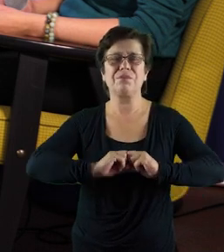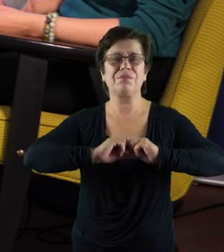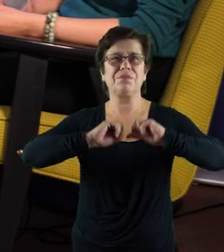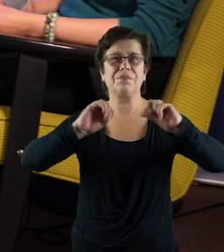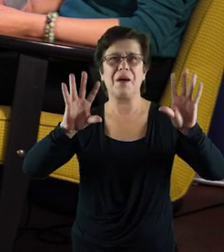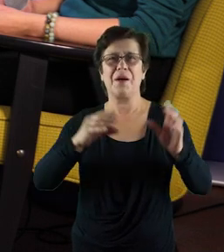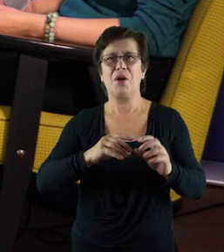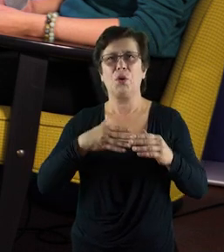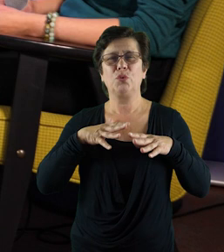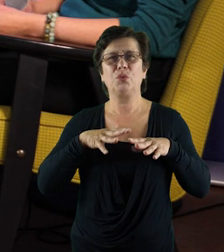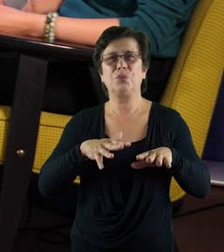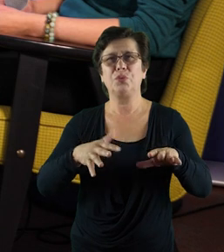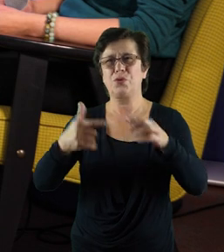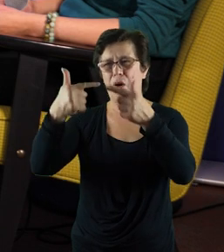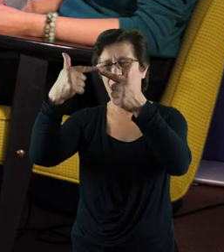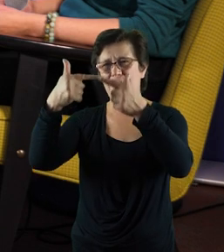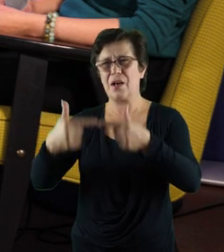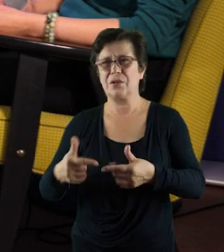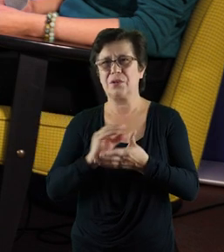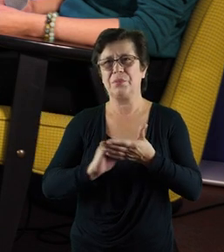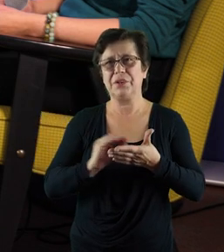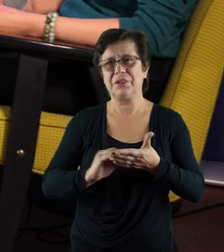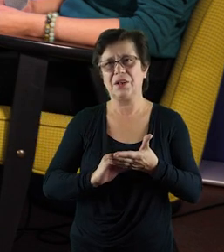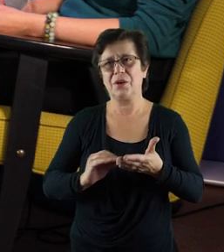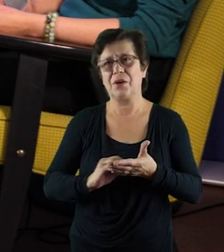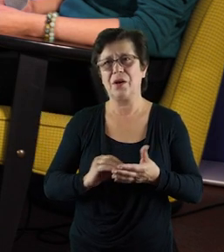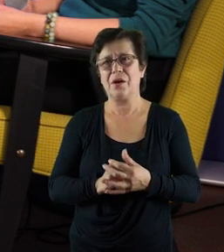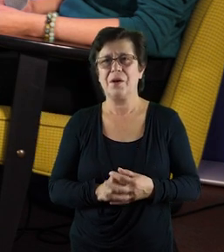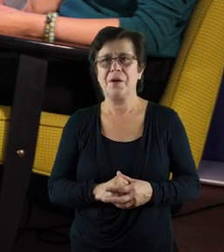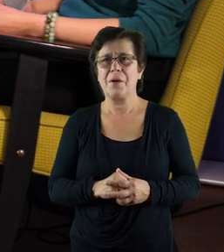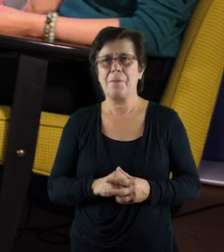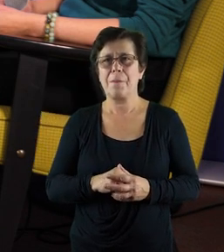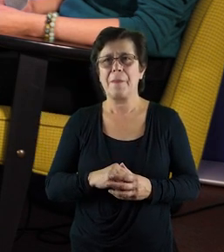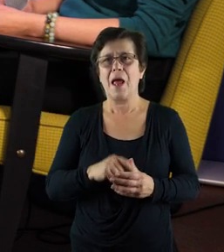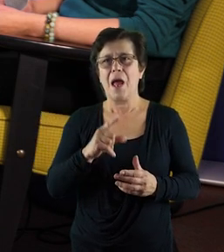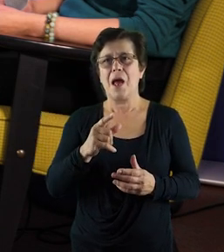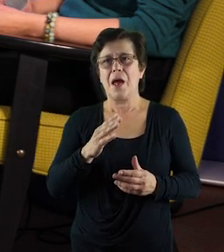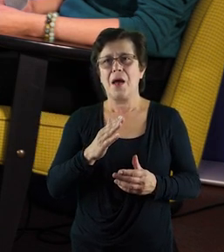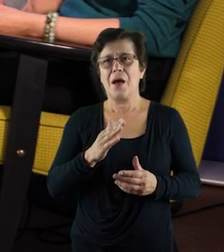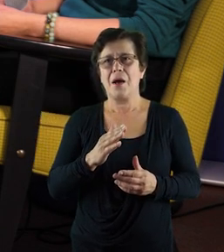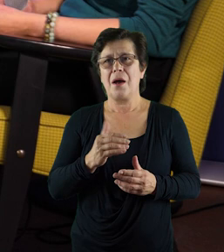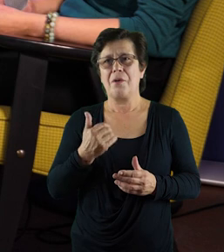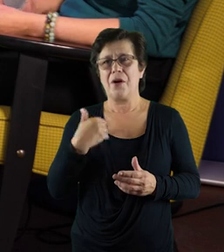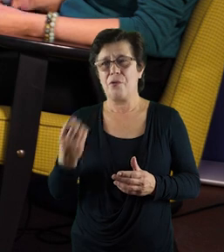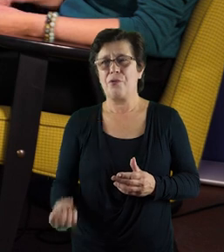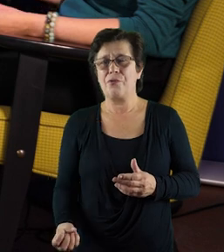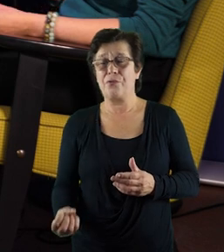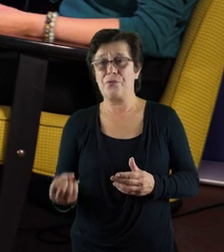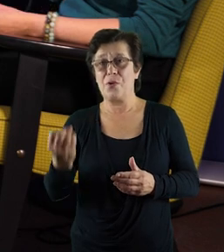jest autorem 20 chyba kilku wierszy pod tytułem Wiosna, do których dopisywał rok, w